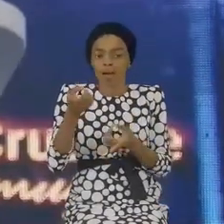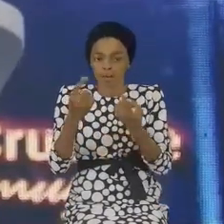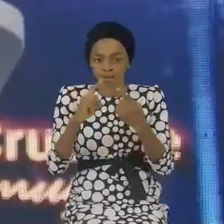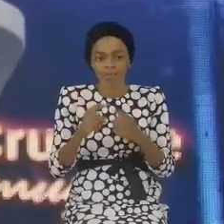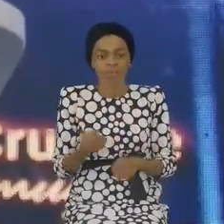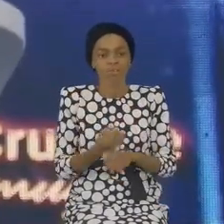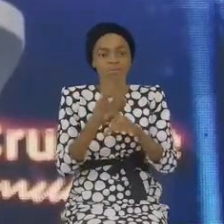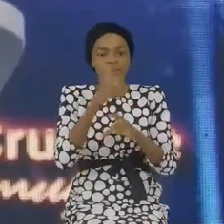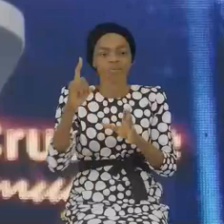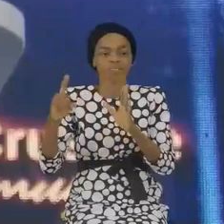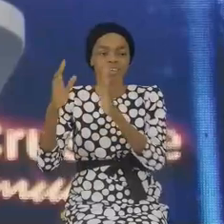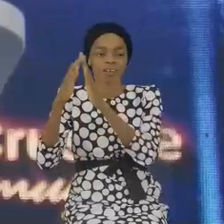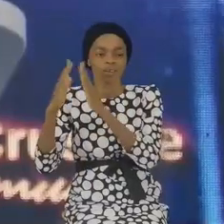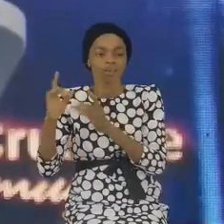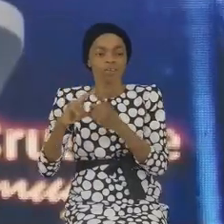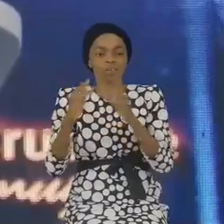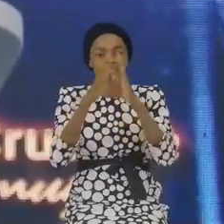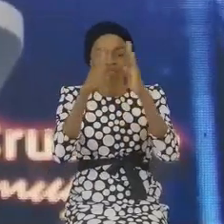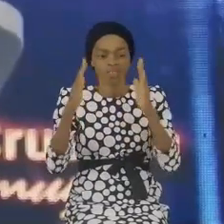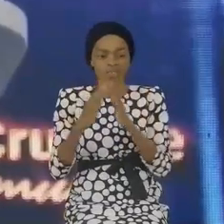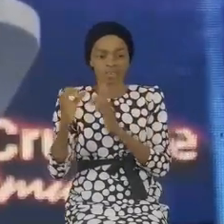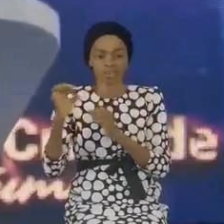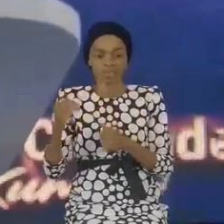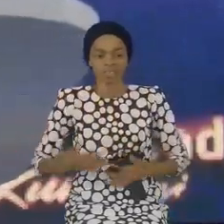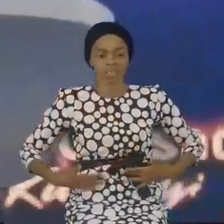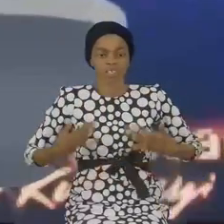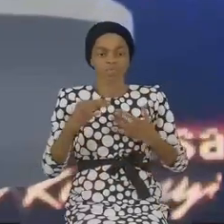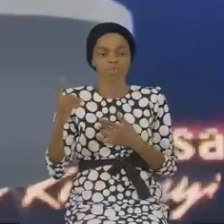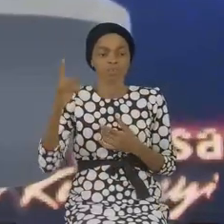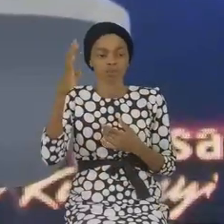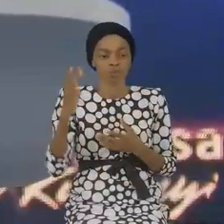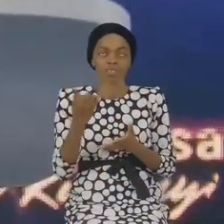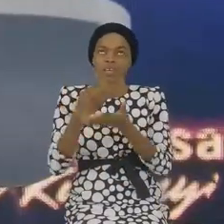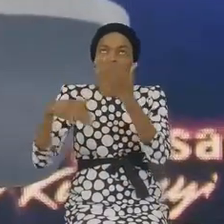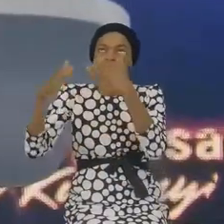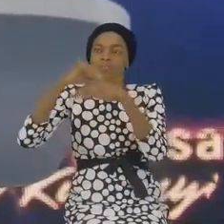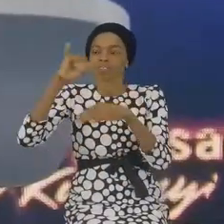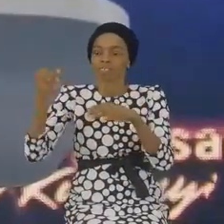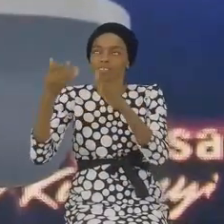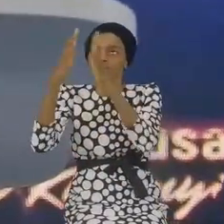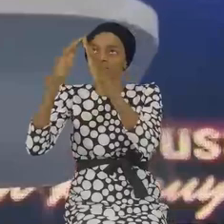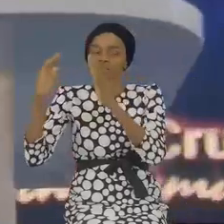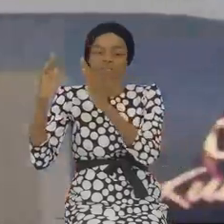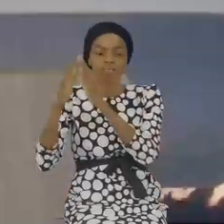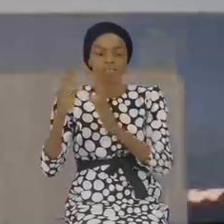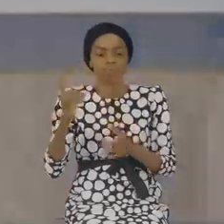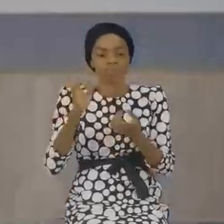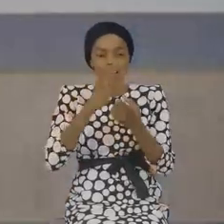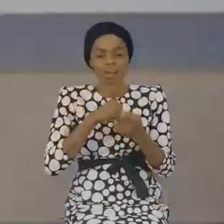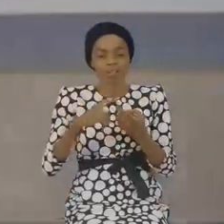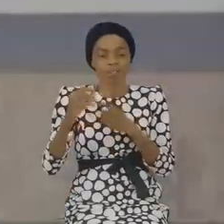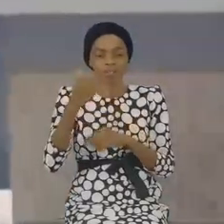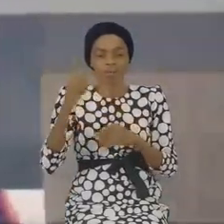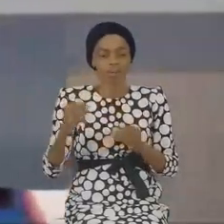de Sion, de la cité du Dieu vivant, la Jérusalem céleste, des myriades qui forment le